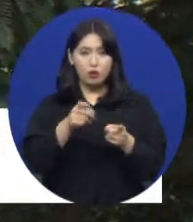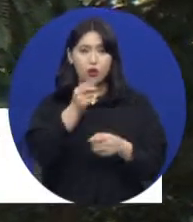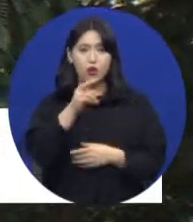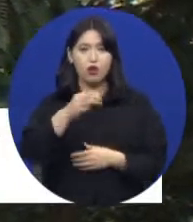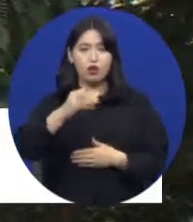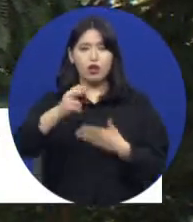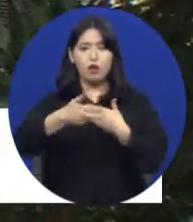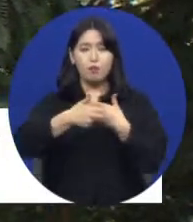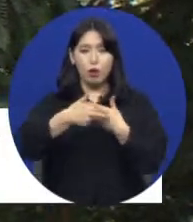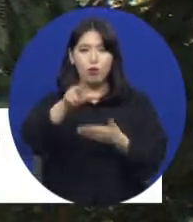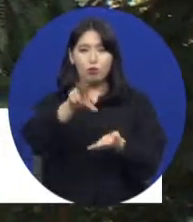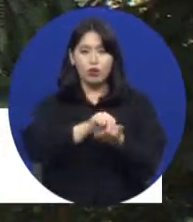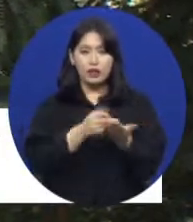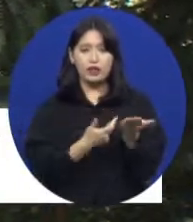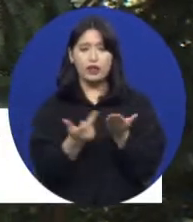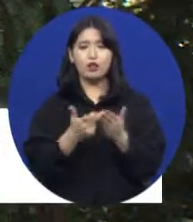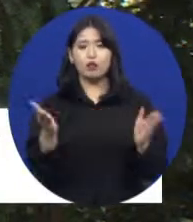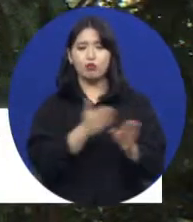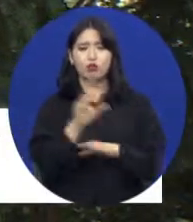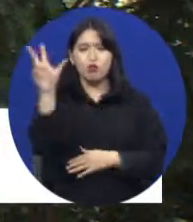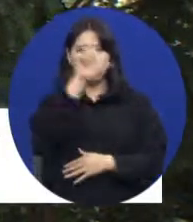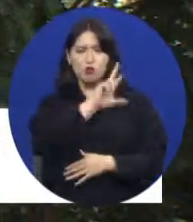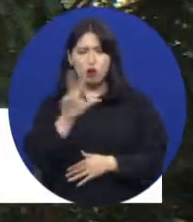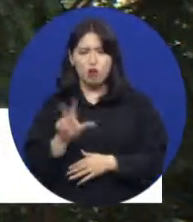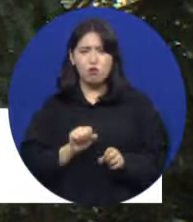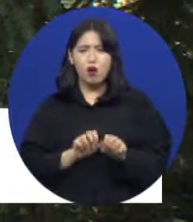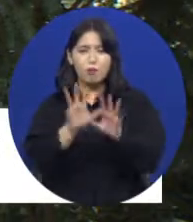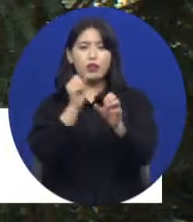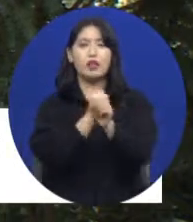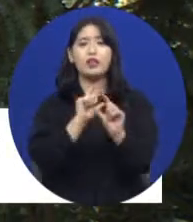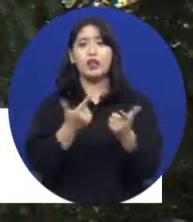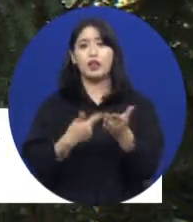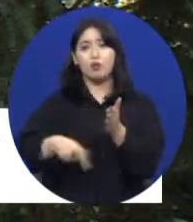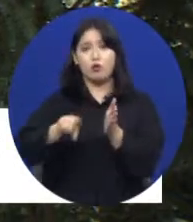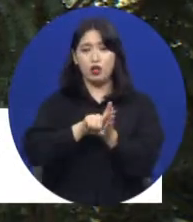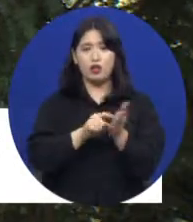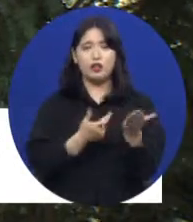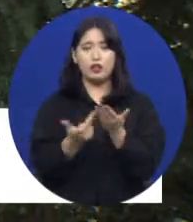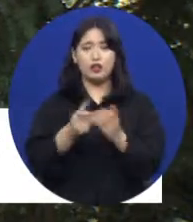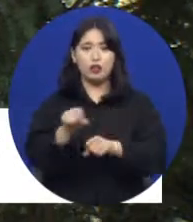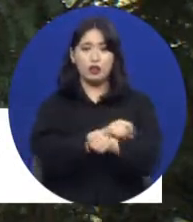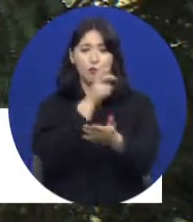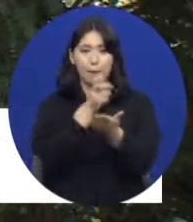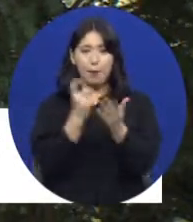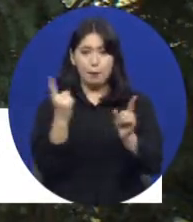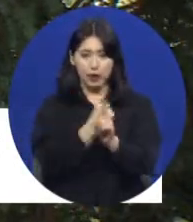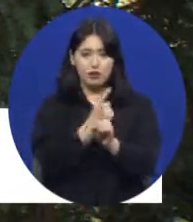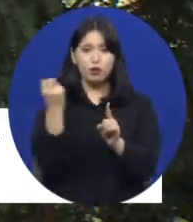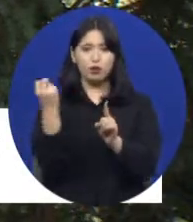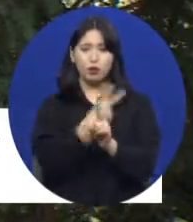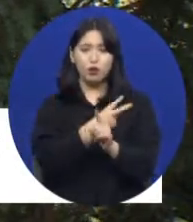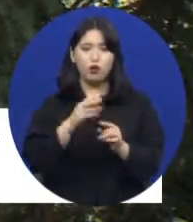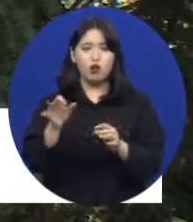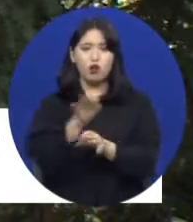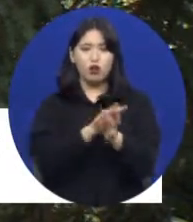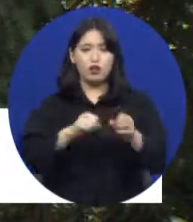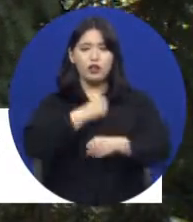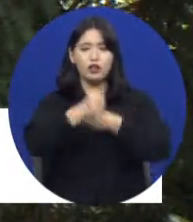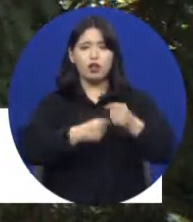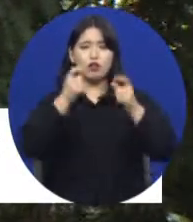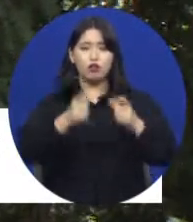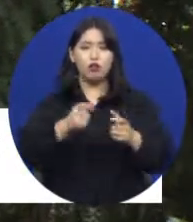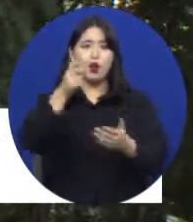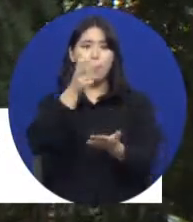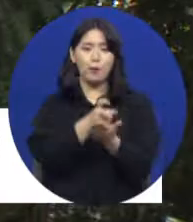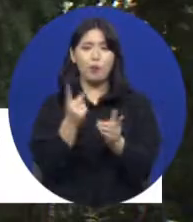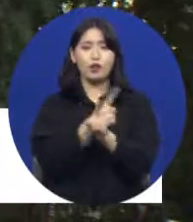문제가 제주에서부터 전국적으로 더 이상 퍼지지 않도록 제주특별법 개정 그리고 경제자유구역법